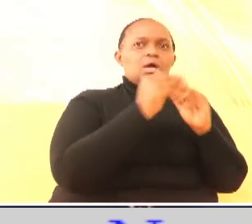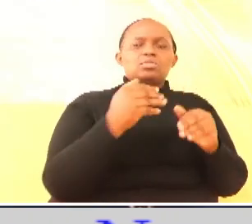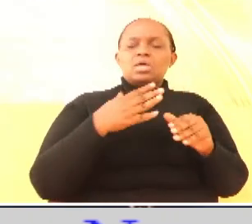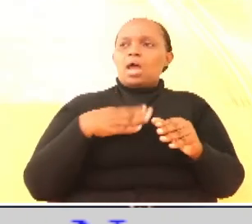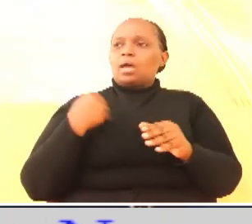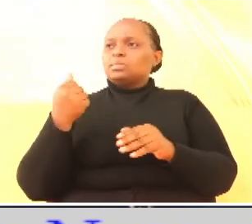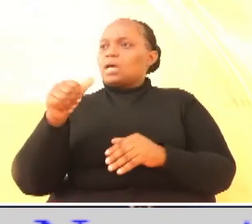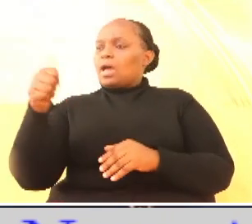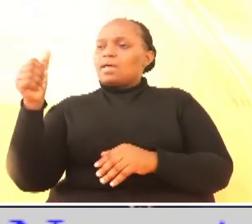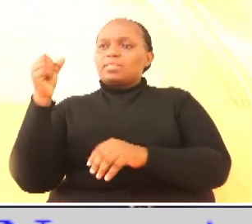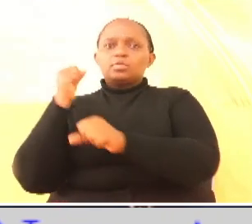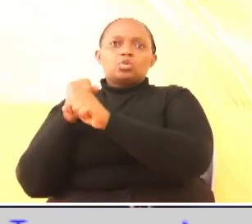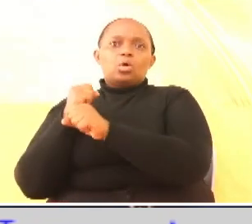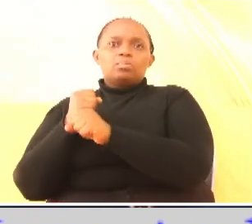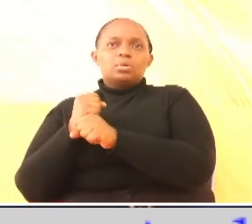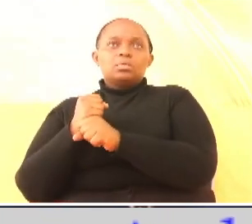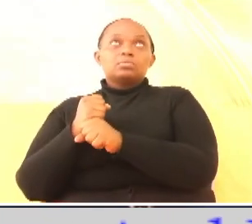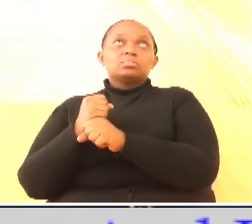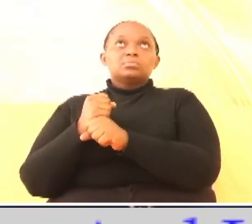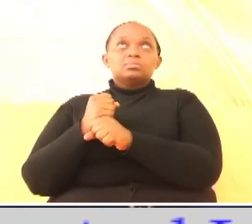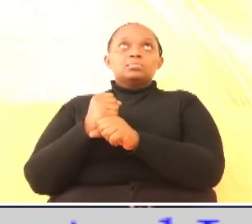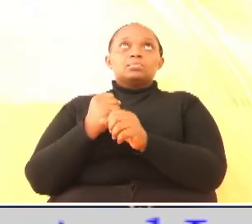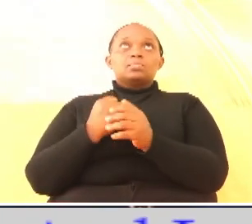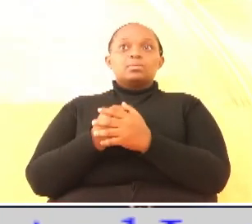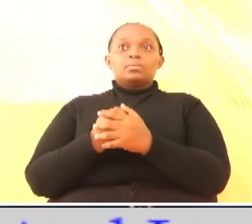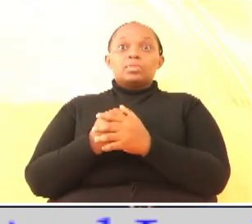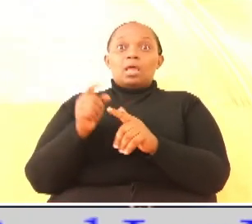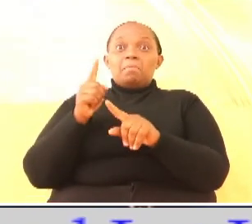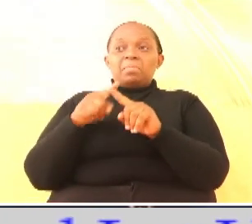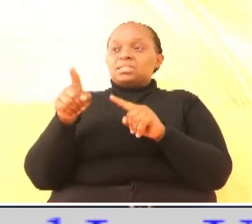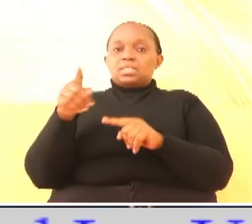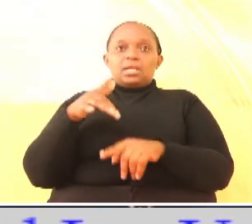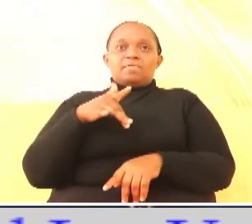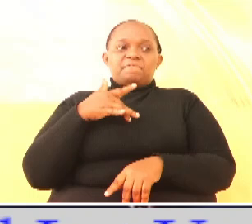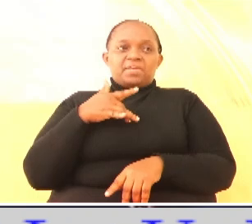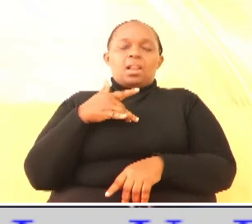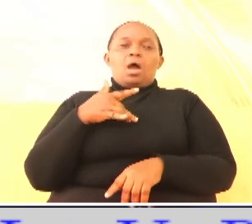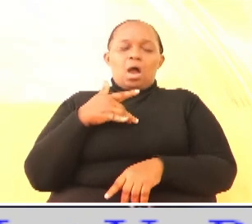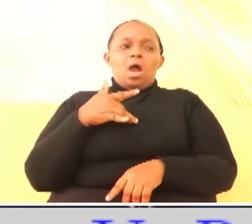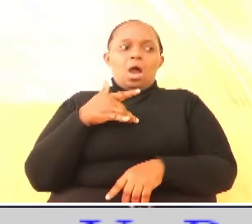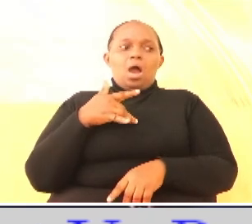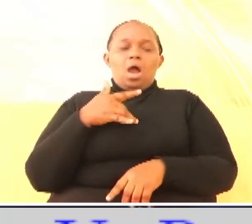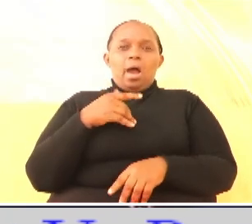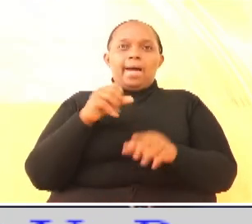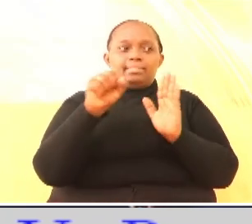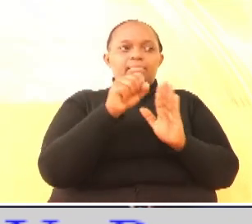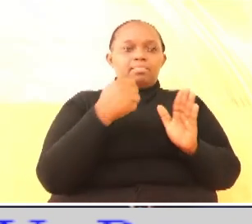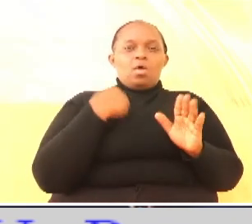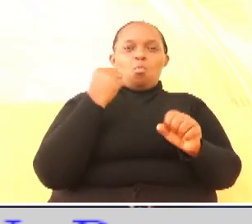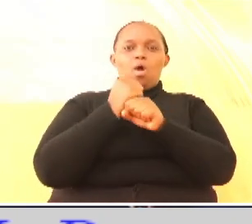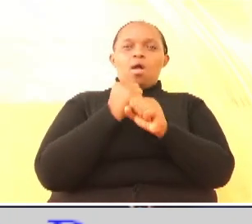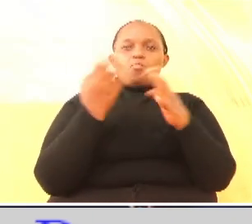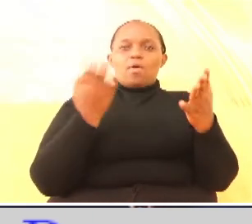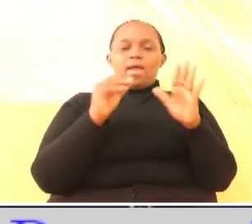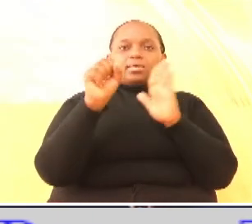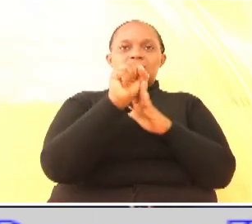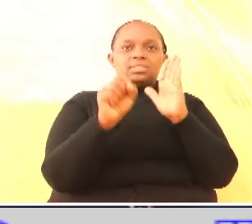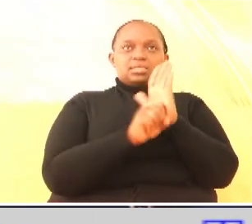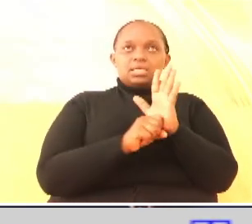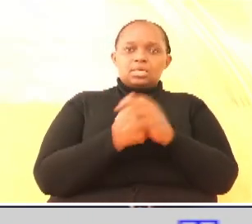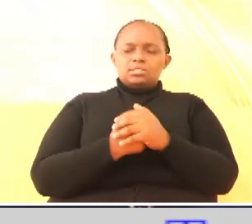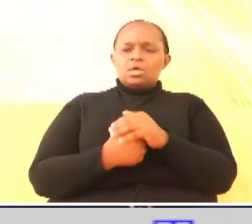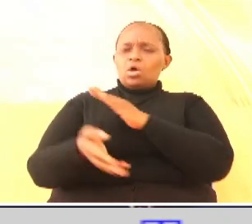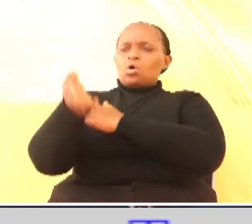na akiulizwa unafanya kazi wapi anasema wapi State House. It's a privilege to work in the State House of God.